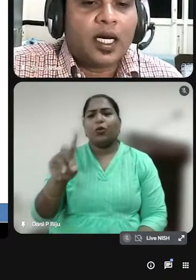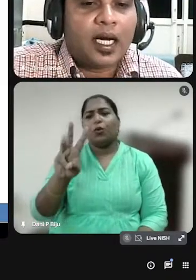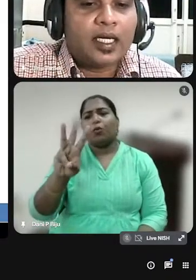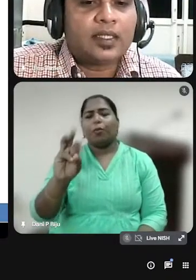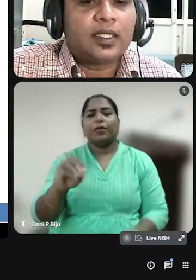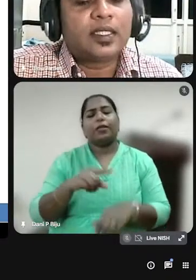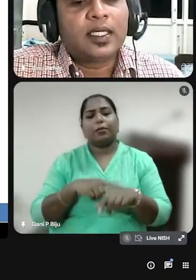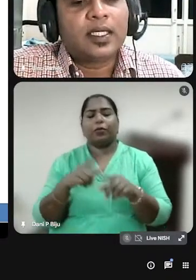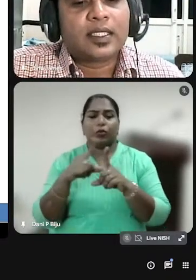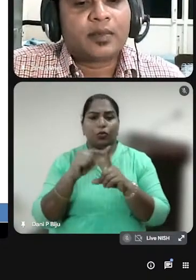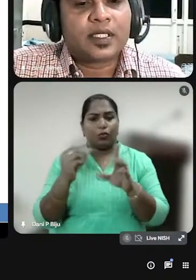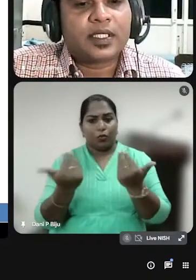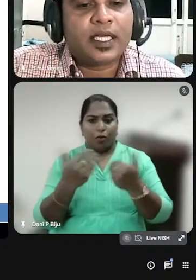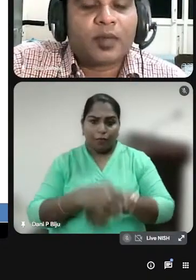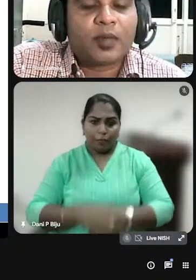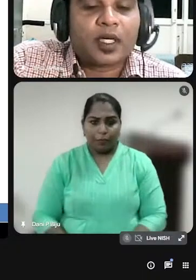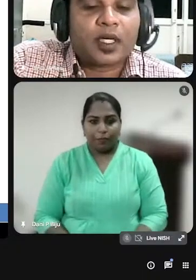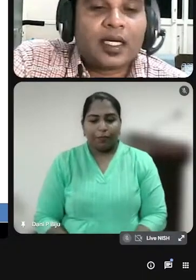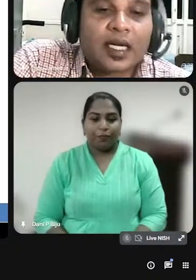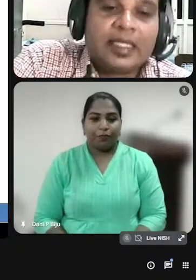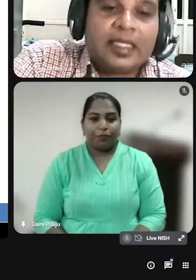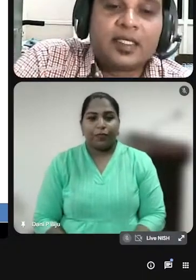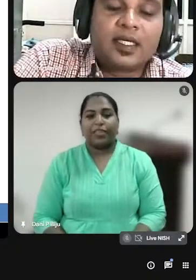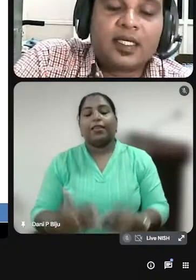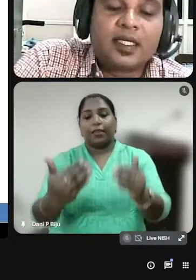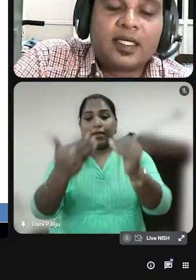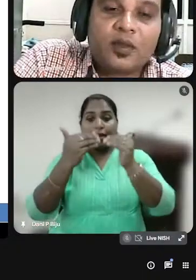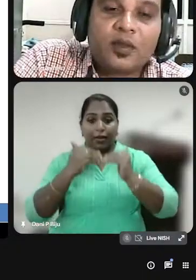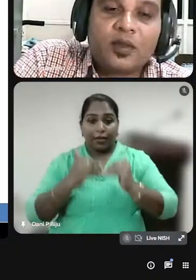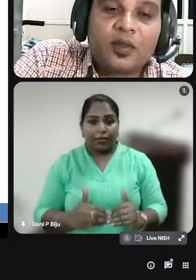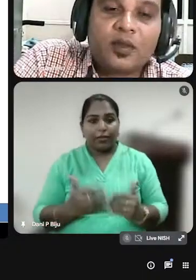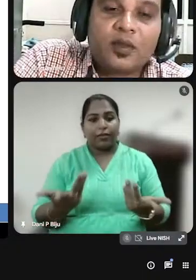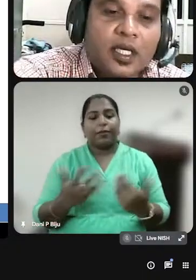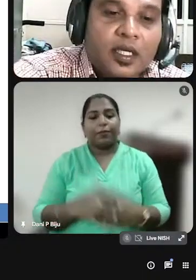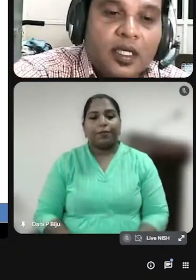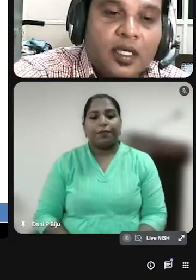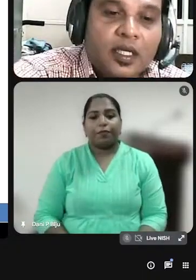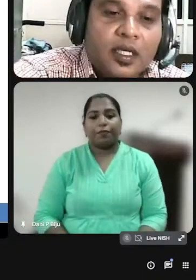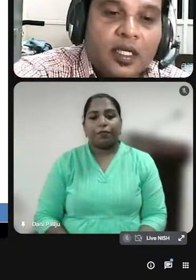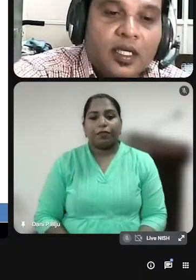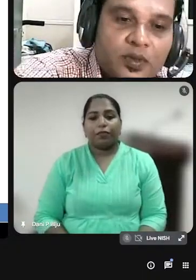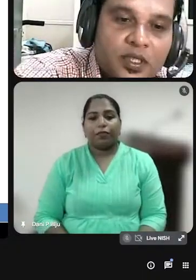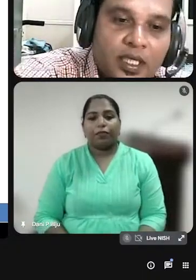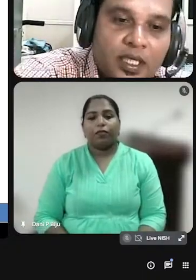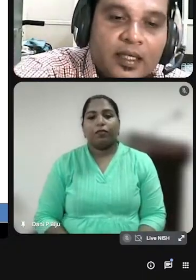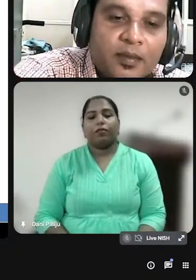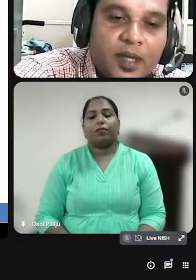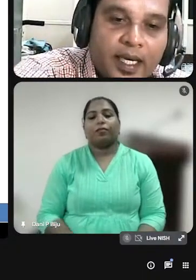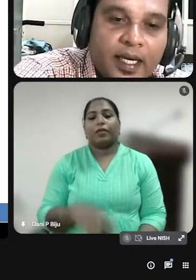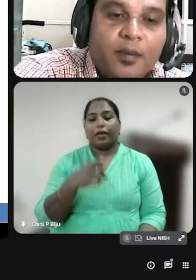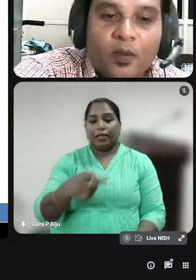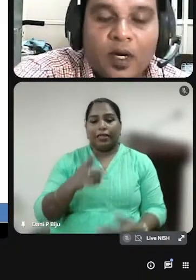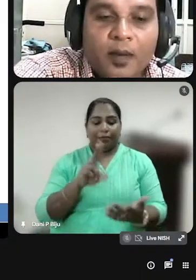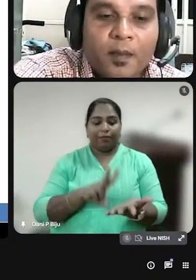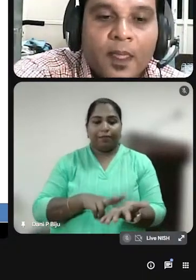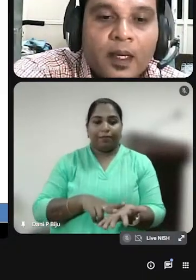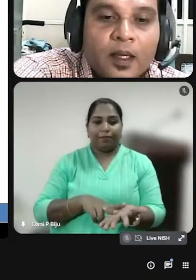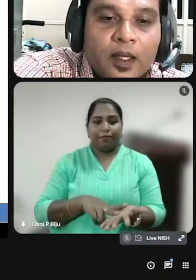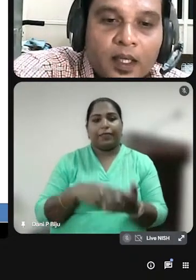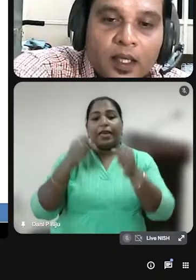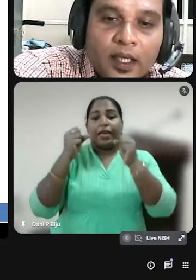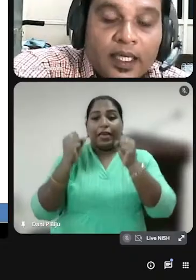ചെയ്യാവുന്നതാണ്. അടുത്തത് നമുക്ക് ശരിക്കും പറഞ്ഞാൽ ട്രാൻസിഷൻ എന്ന് പറയും. അതായത് ഒരു പൊസിഷനിൽ നിന്നും മറ്റൊരു പൊസിഷനിലേക്ക് നമുക്ക് എങ്ങനെ പോകാം.